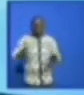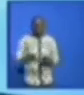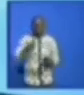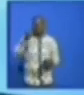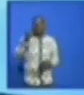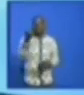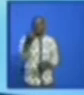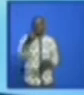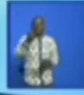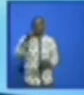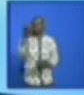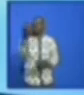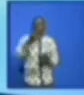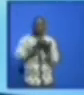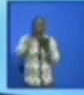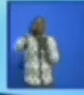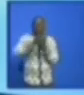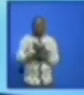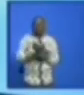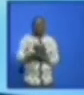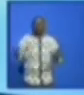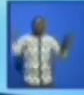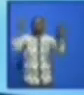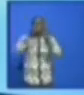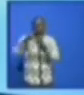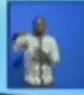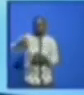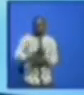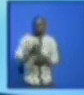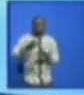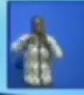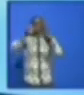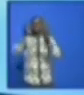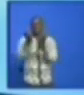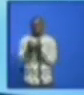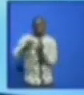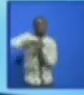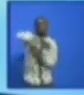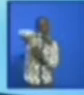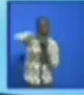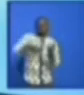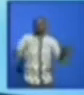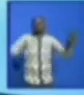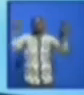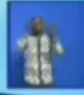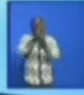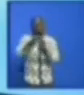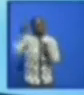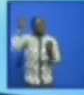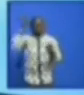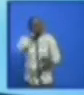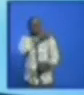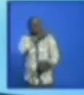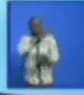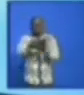prochain à Ouagadougou. Pour préparer ce rendez-vous des affaires, le comité d'organisation a entrepris des tournées pour rencontrer les chefs d'entreprise. Ainsi,